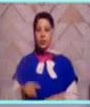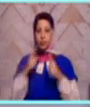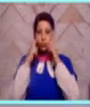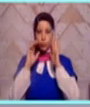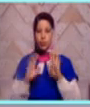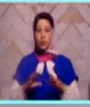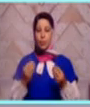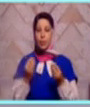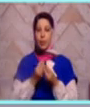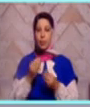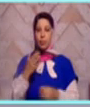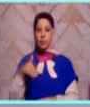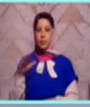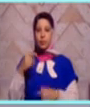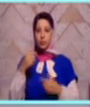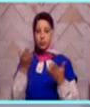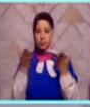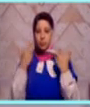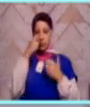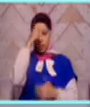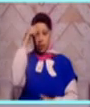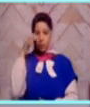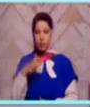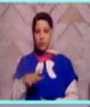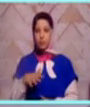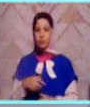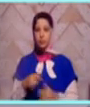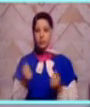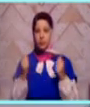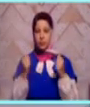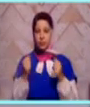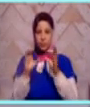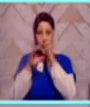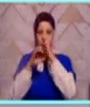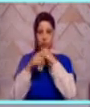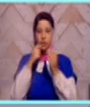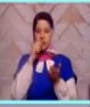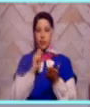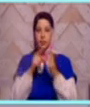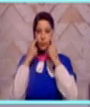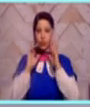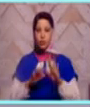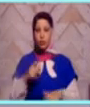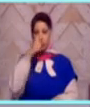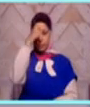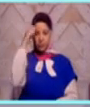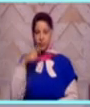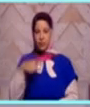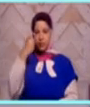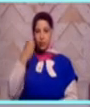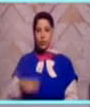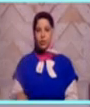أجواء شديدة الحرارة، الطقس زي ما احنا كلنا الحقيقة بنعيش شديدة الحرارة، في نسبة